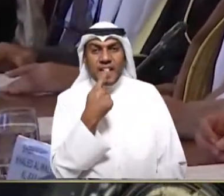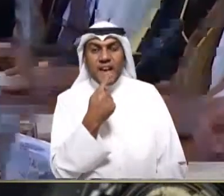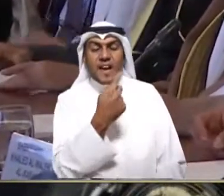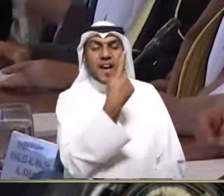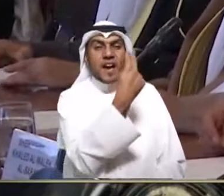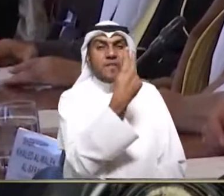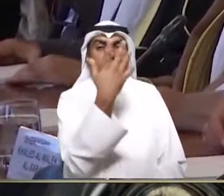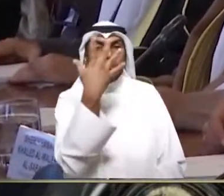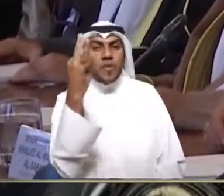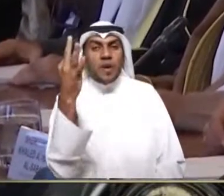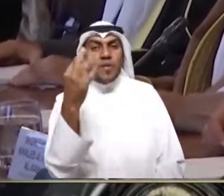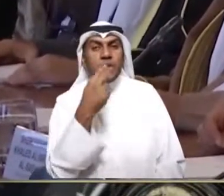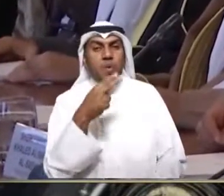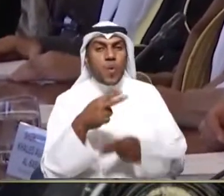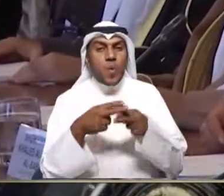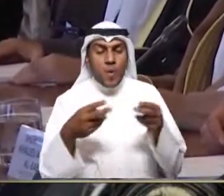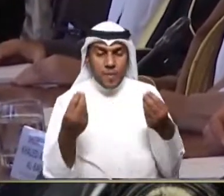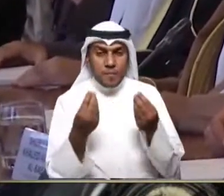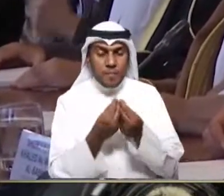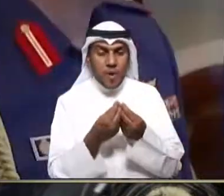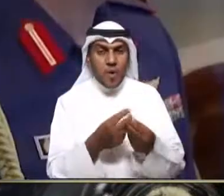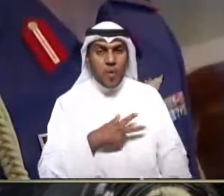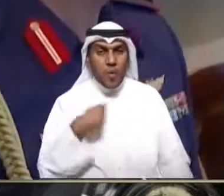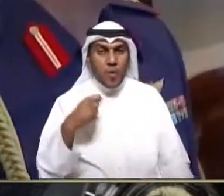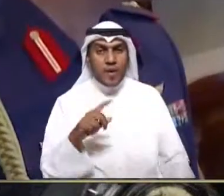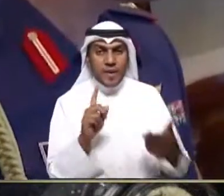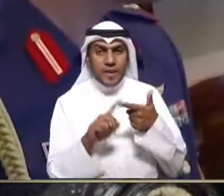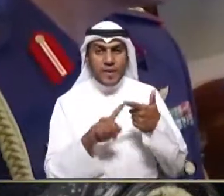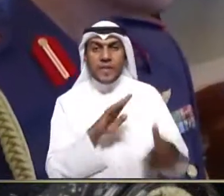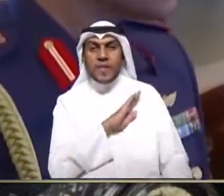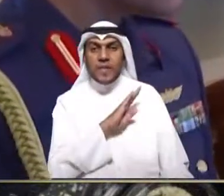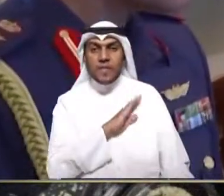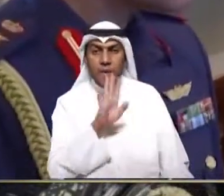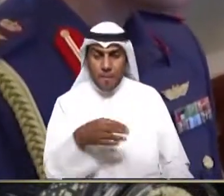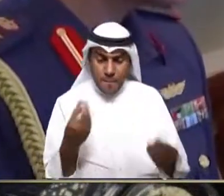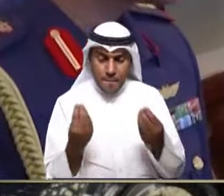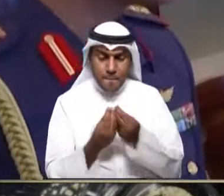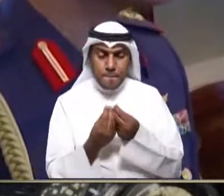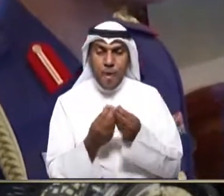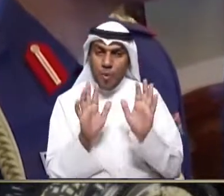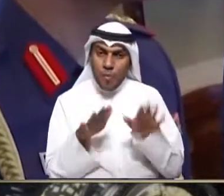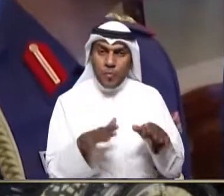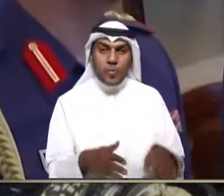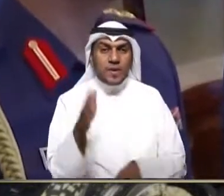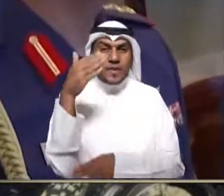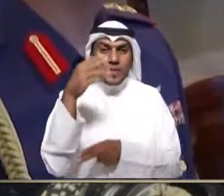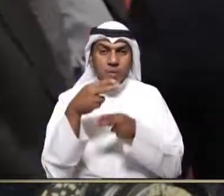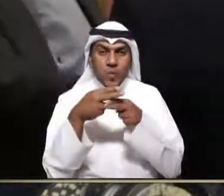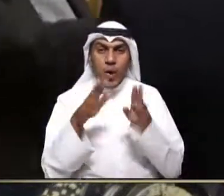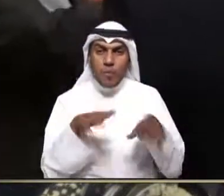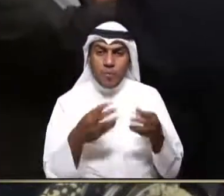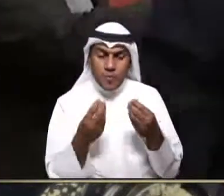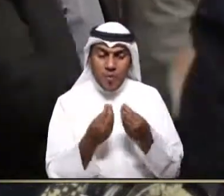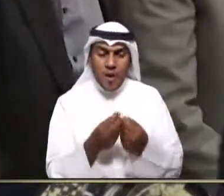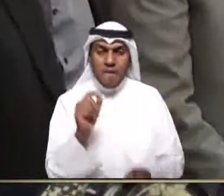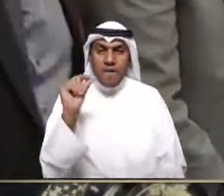الشيخ أحمد المنصور الأحمد الصباح وكيل وزارة الدفاع، وسعادة السفير خالد الدويسان سفير دولة الكويت، والدكتور فهد